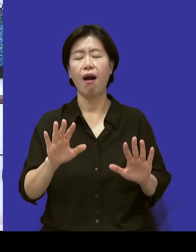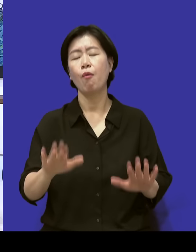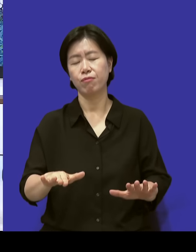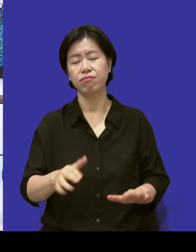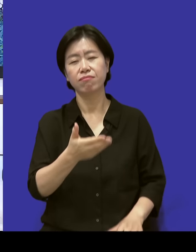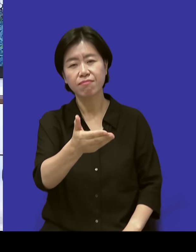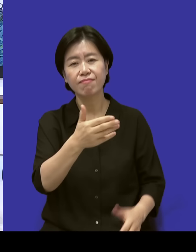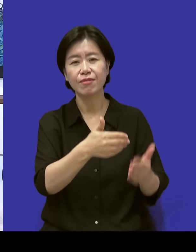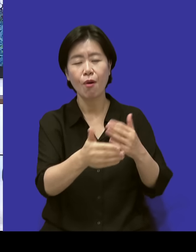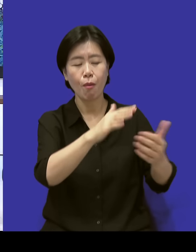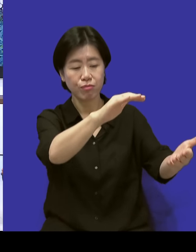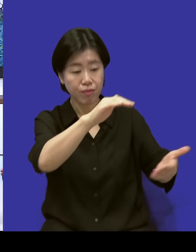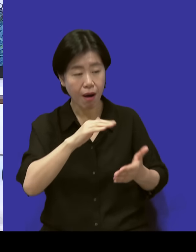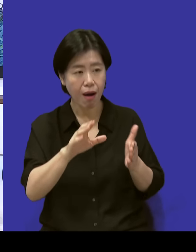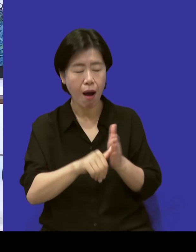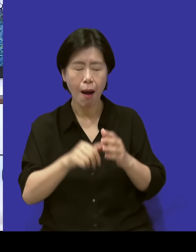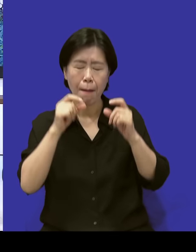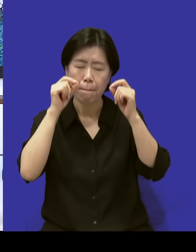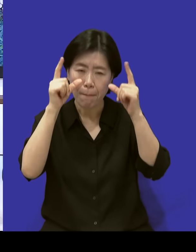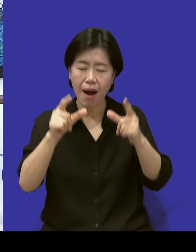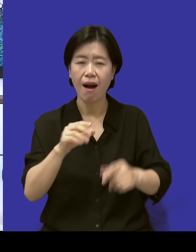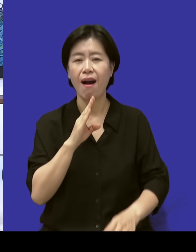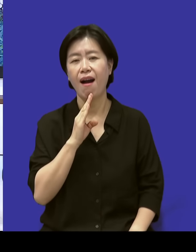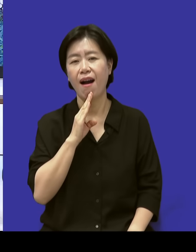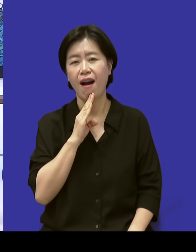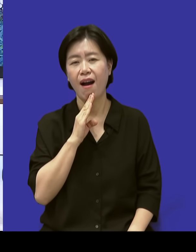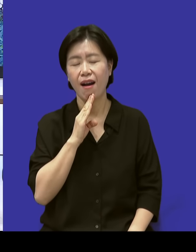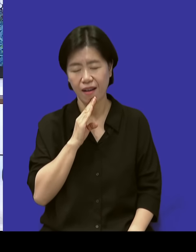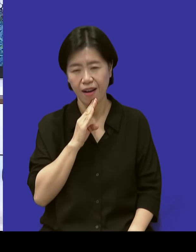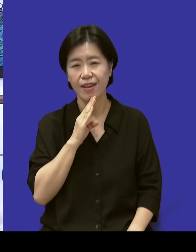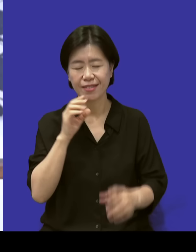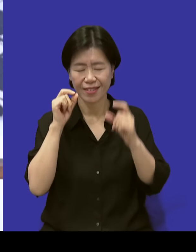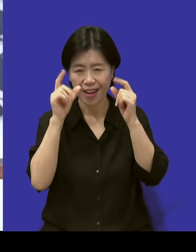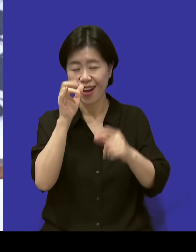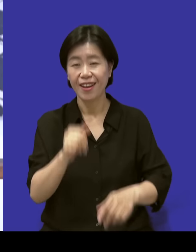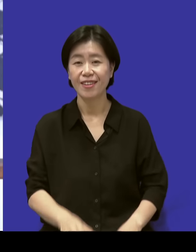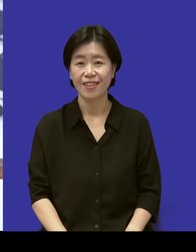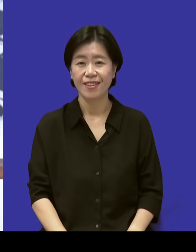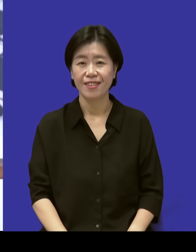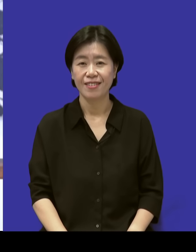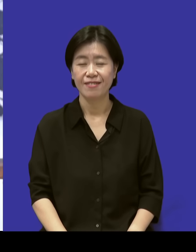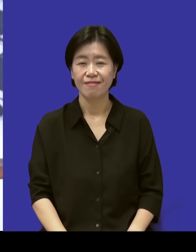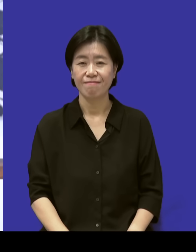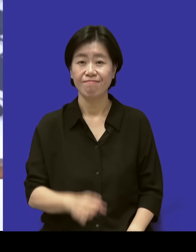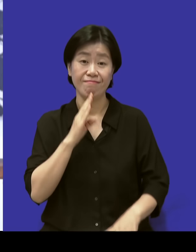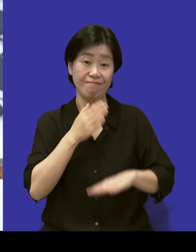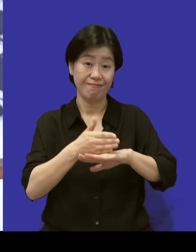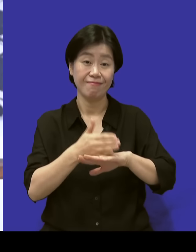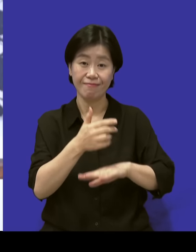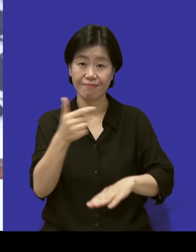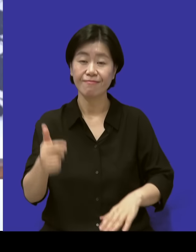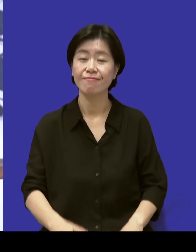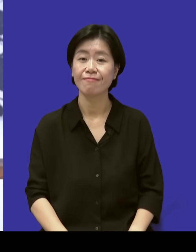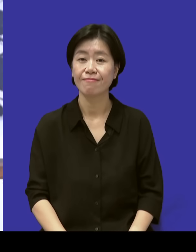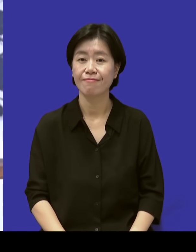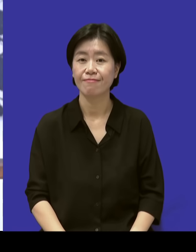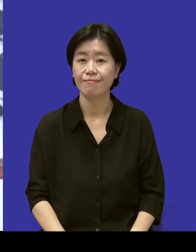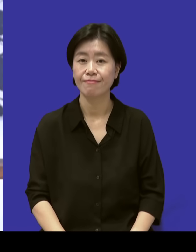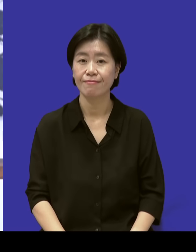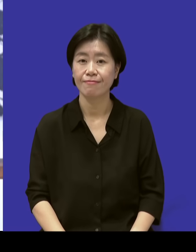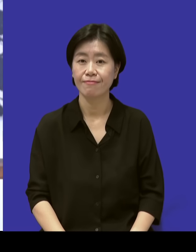이 말씀이 살아서 역사하는 것을 본 날인 것 같아서 네. 너무너무 참 감사하고 네.